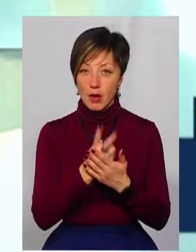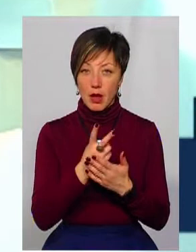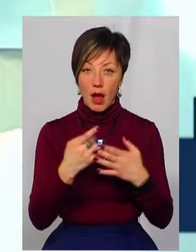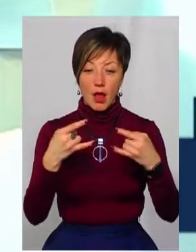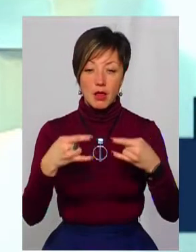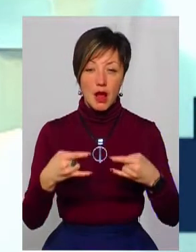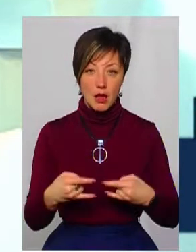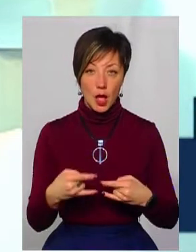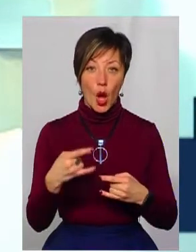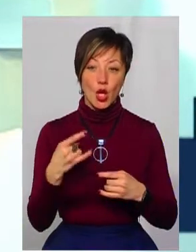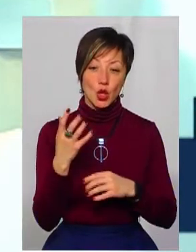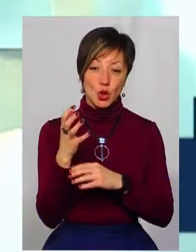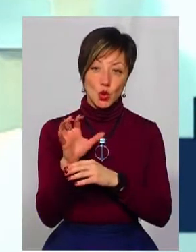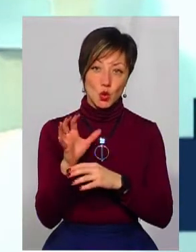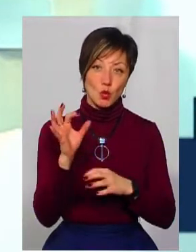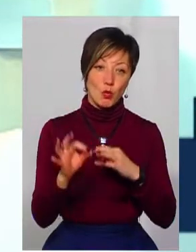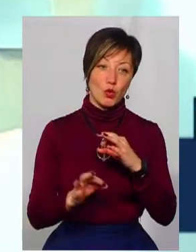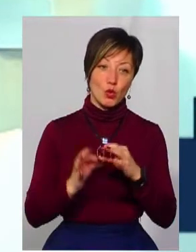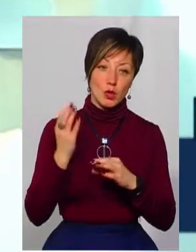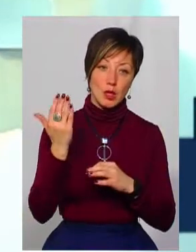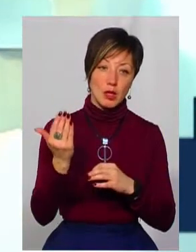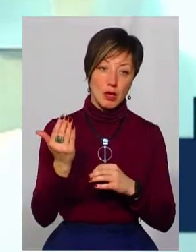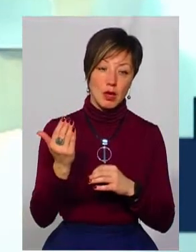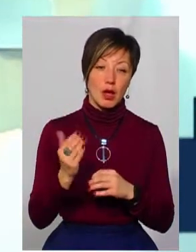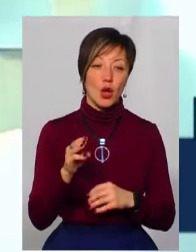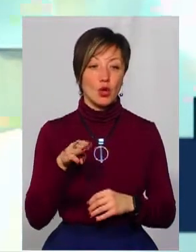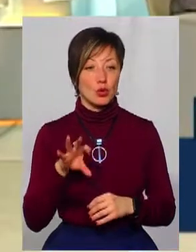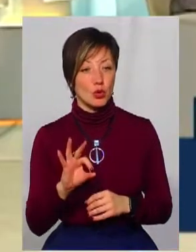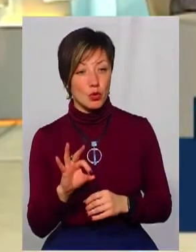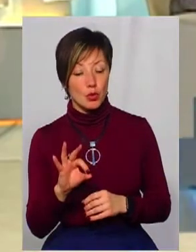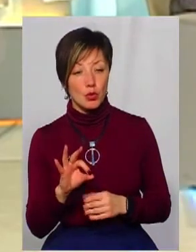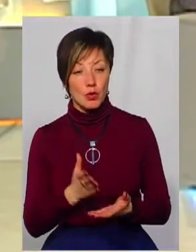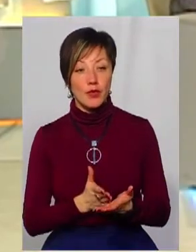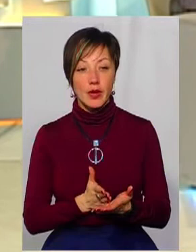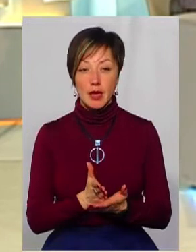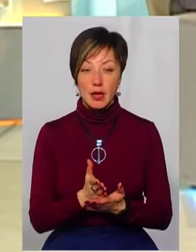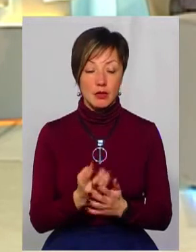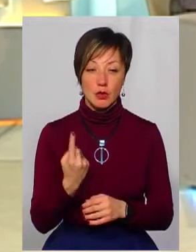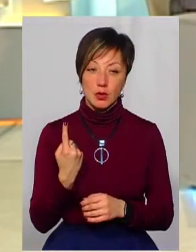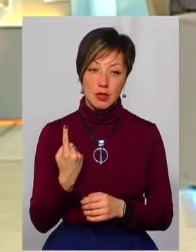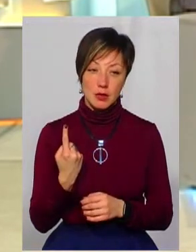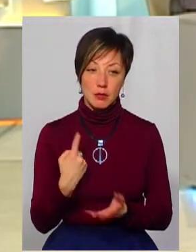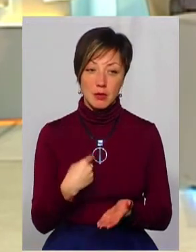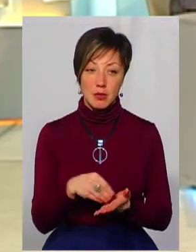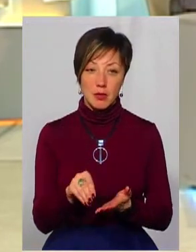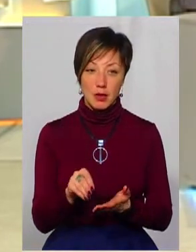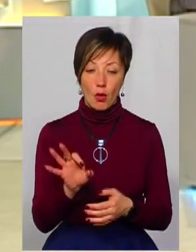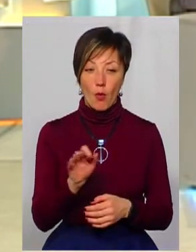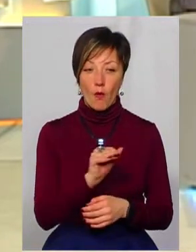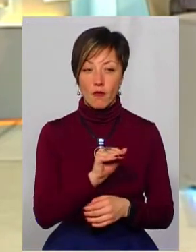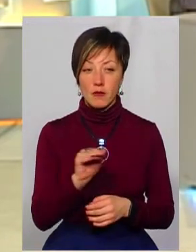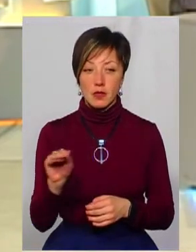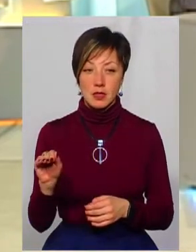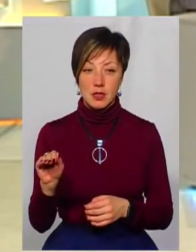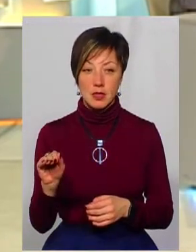все-таки канали з супутника, виключно з супутника, то варіант тільки один – придбати